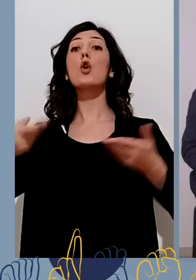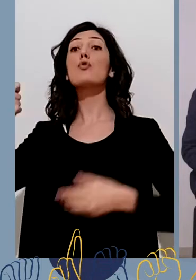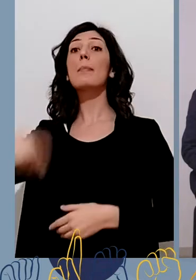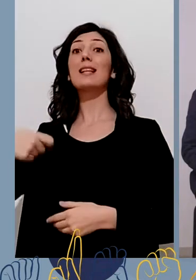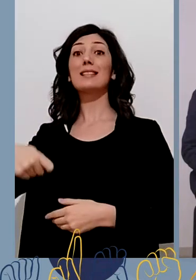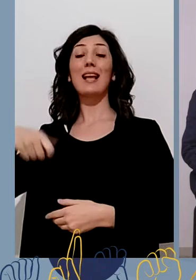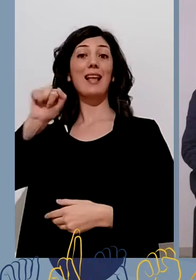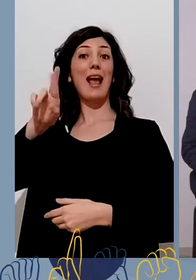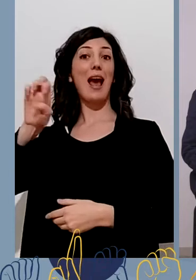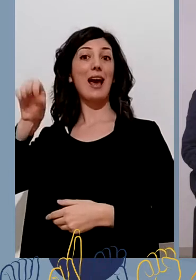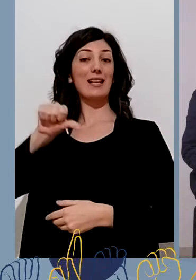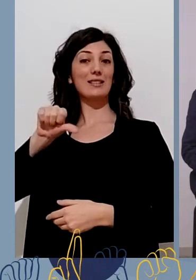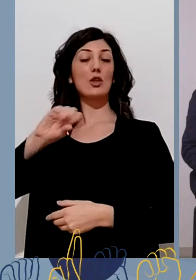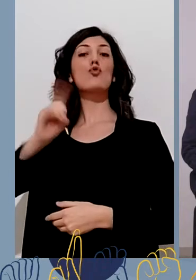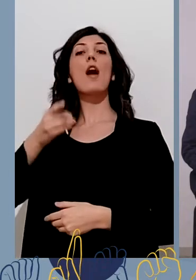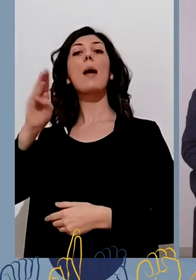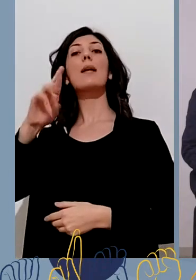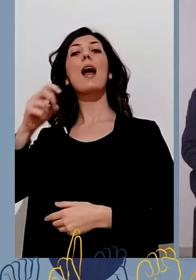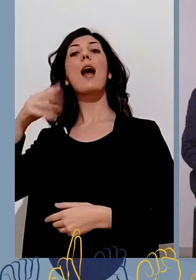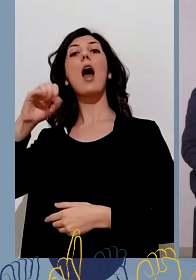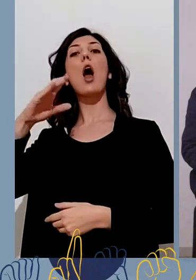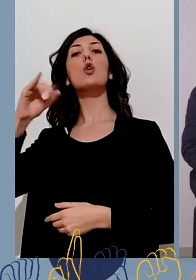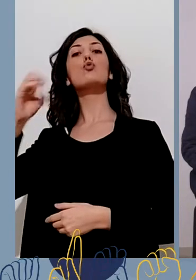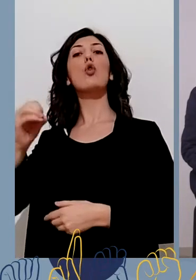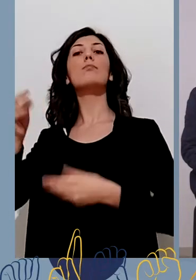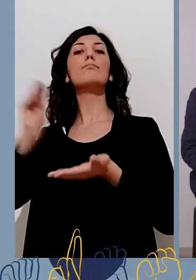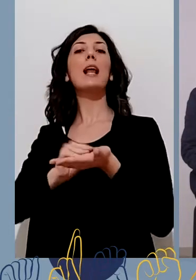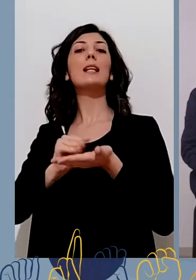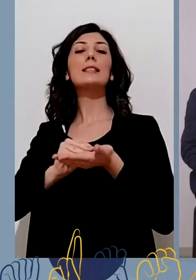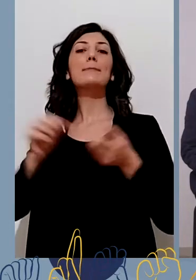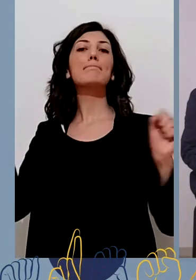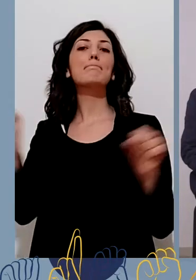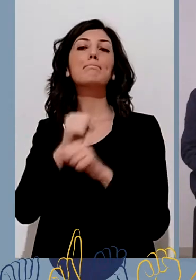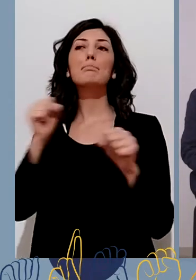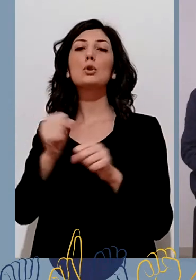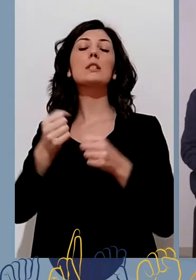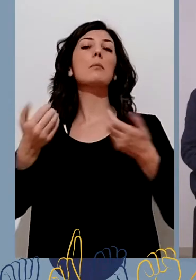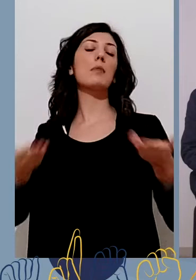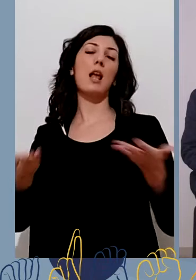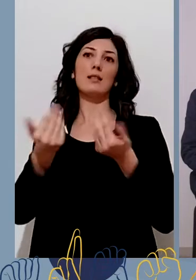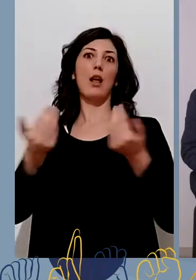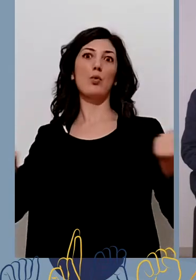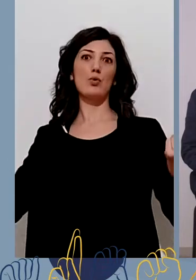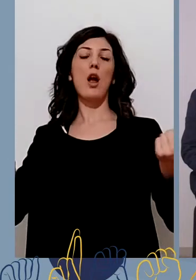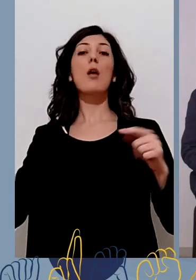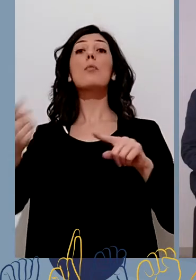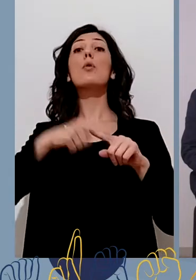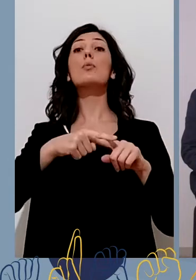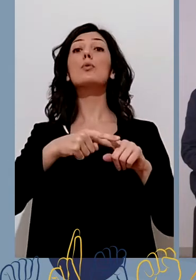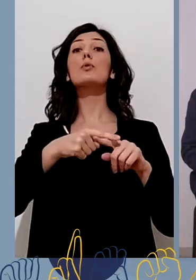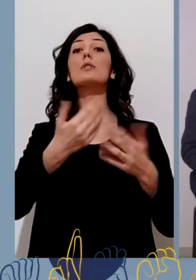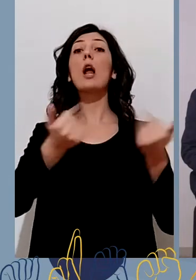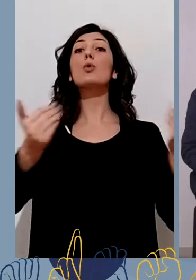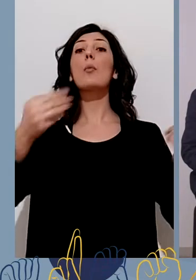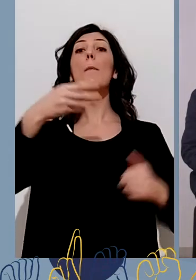che avrebbe dovuto partecipare all'incontro, non è potuta essere con noi e noi la salutiamo. Così come salutiamo anche l'interprete Marco Ceci,